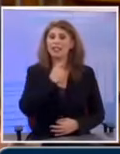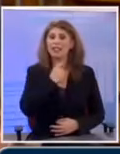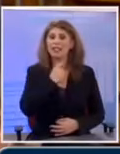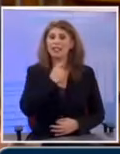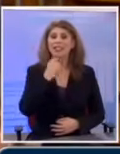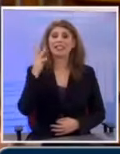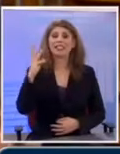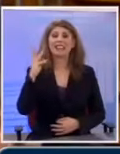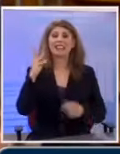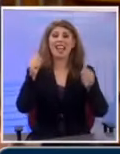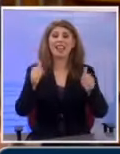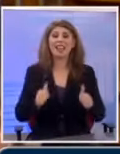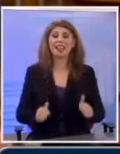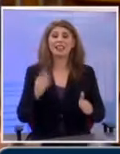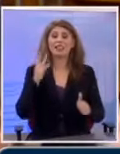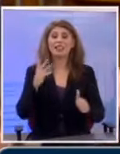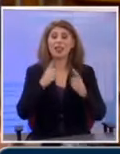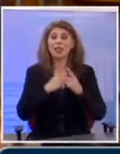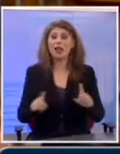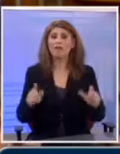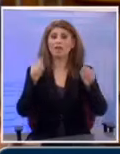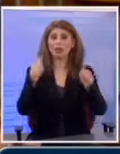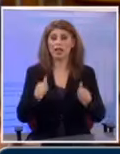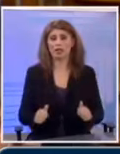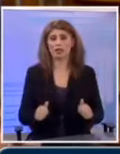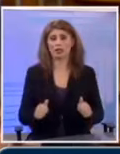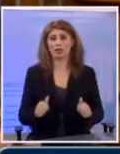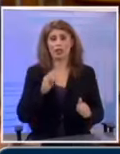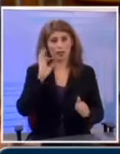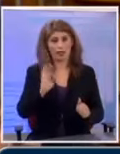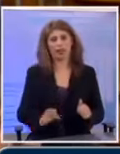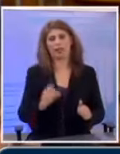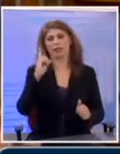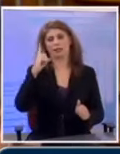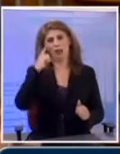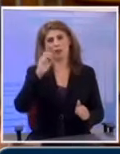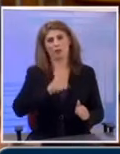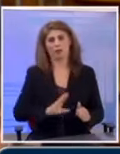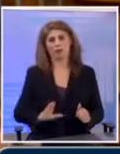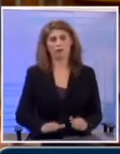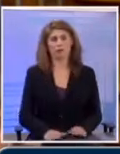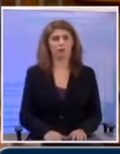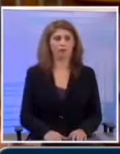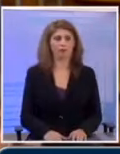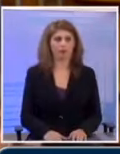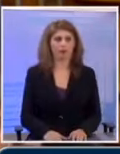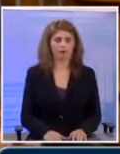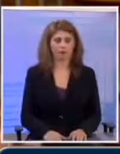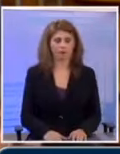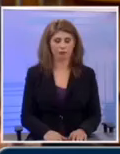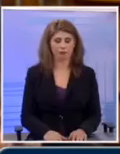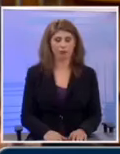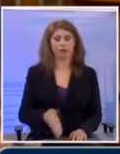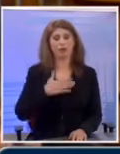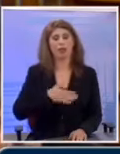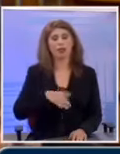βγάλετε τρεις ανακοινώσεις. Τρεις διαφορετικές ανακοινώσεις για να καταλήξετε σε μία άποψη. Θέλω να σας πω